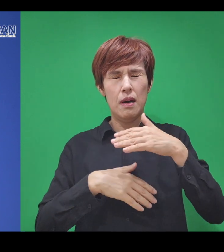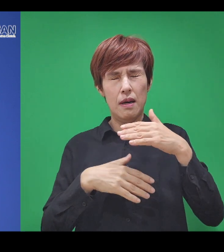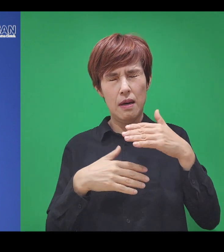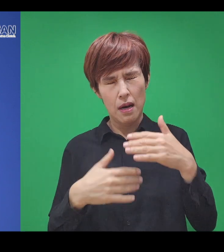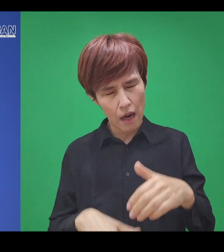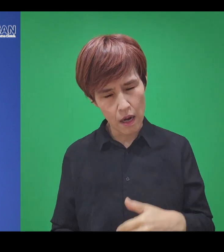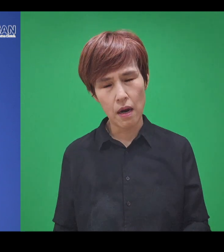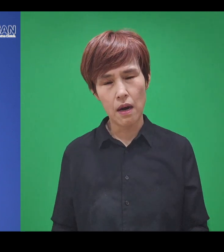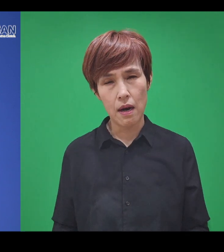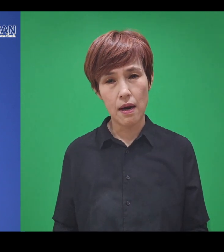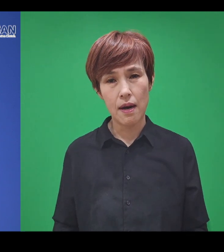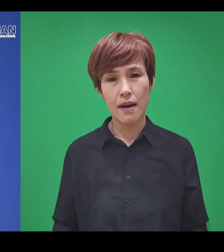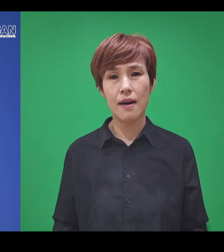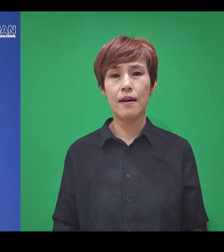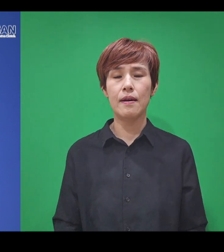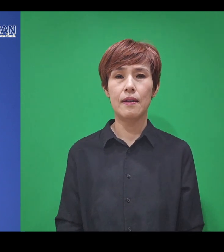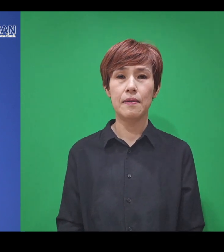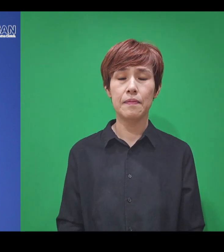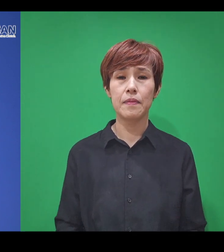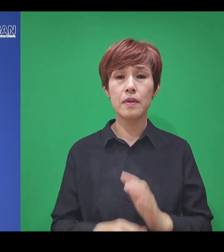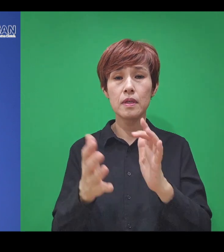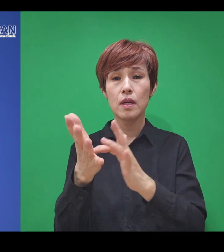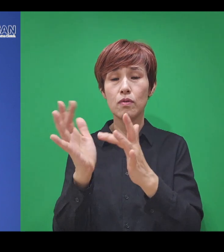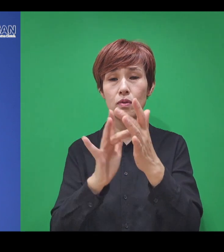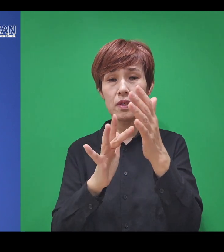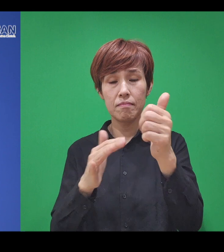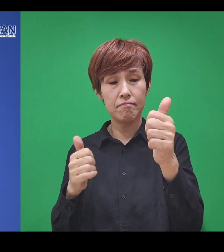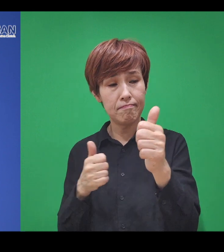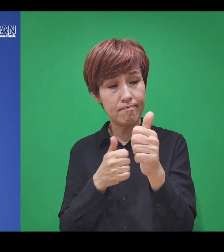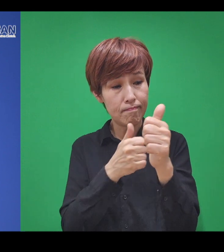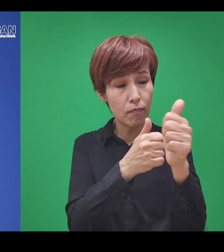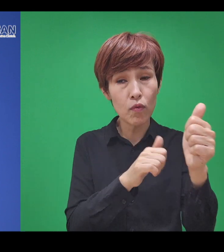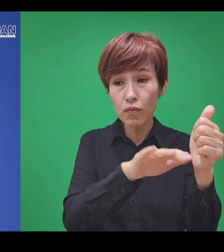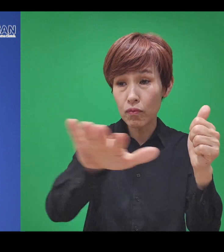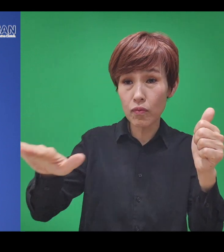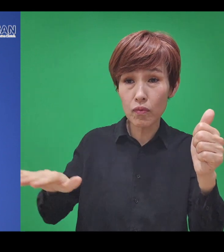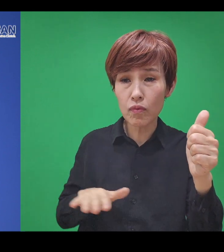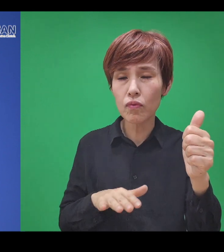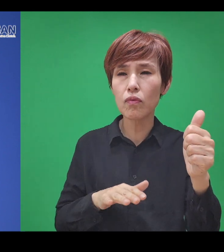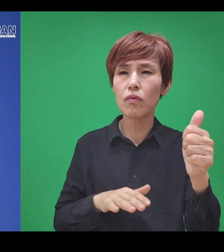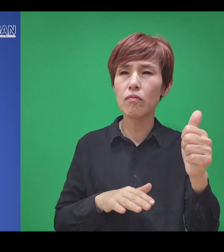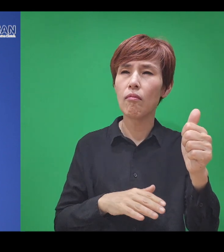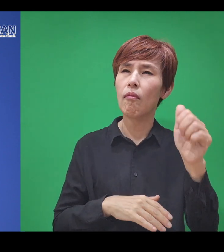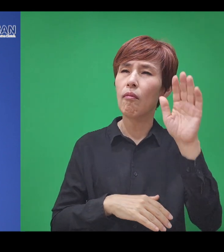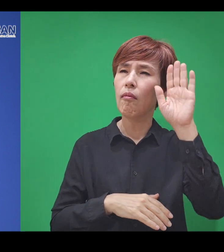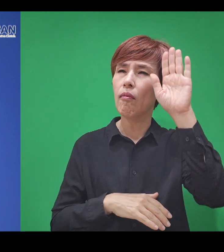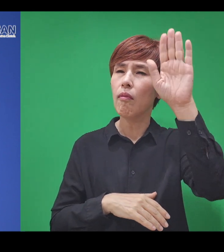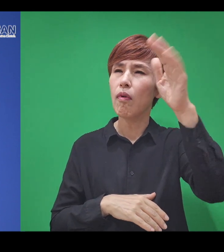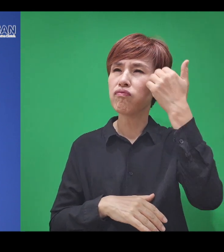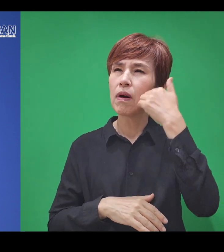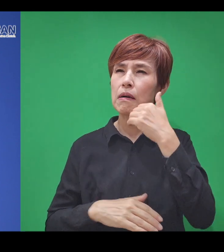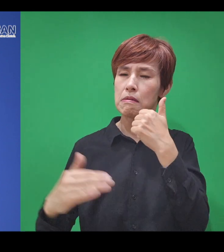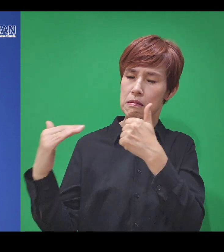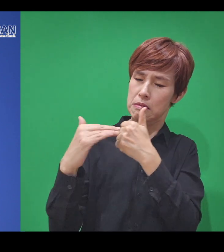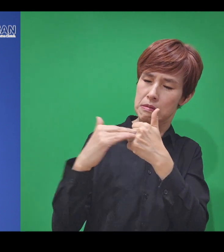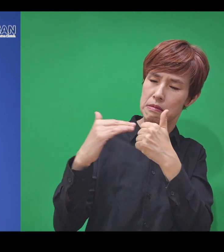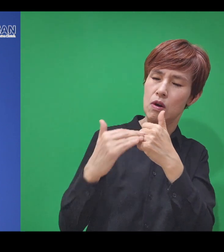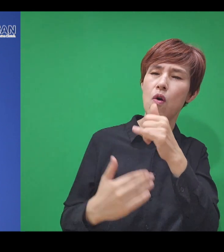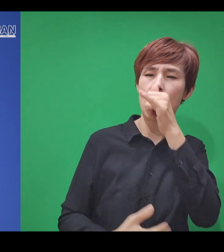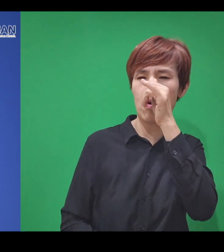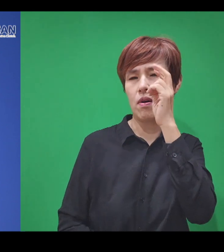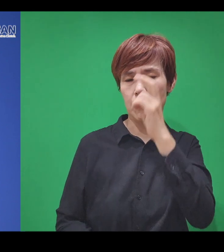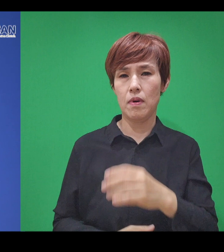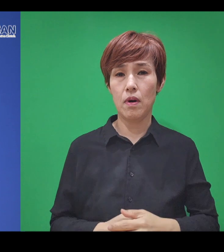섰습니다. 예수님을 따르는 우리들도 언젠가 총독 앞에 서게 될지도 모르죠. 우리의